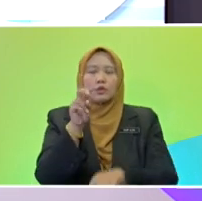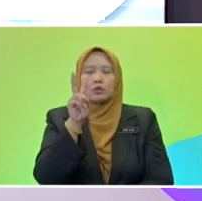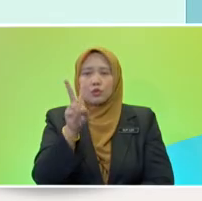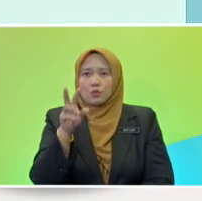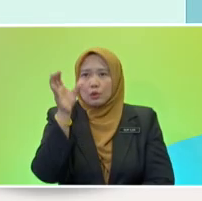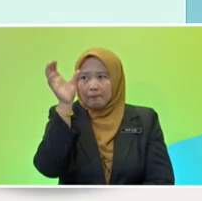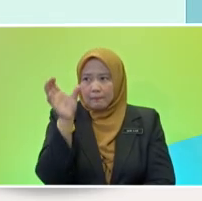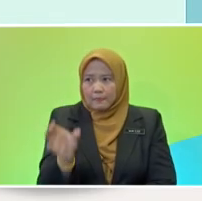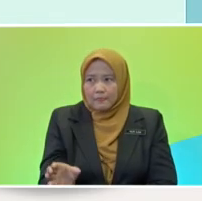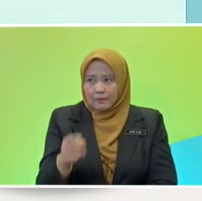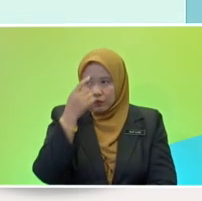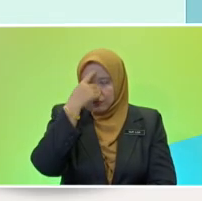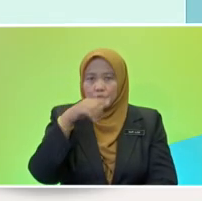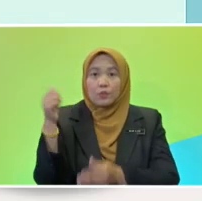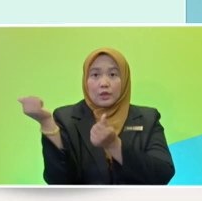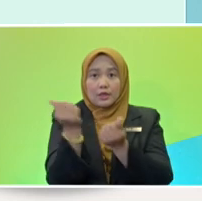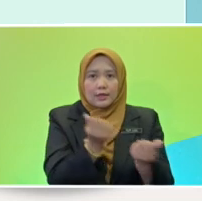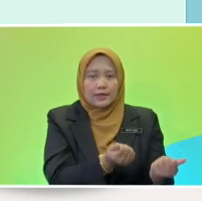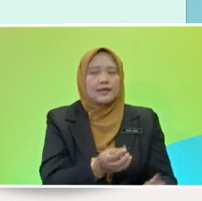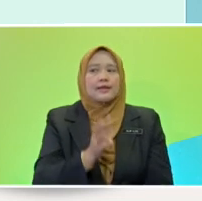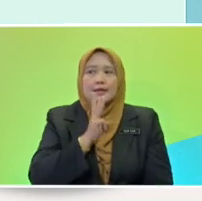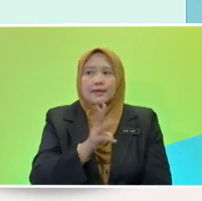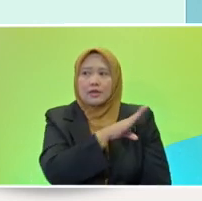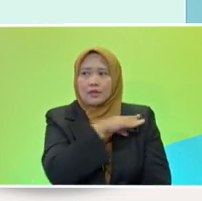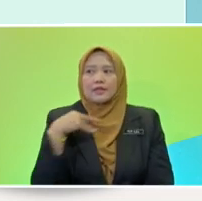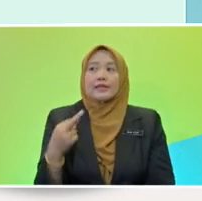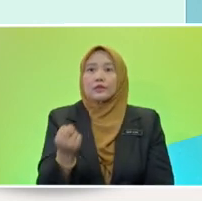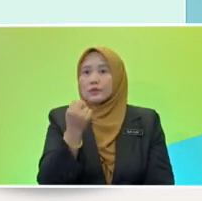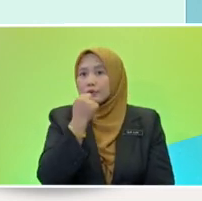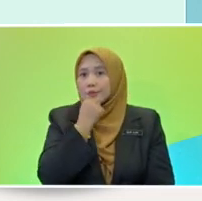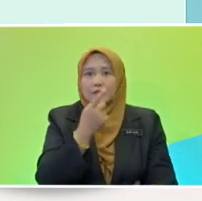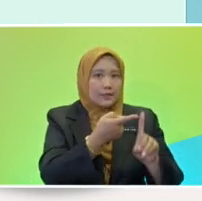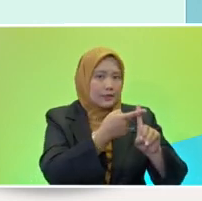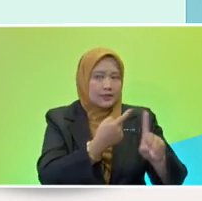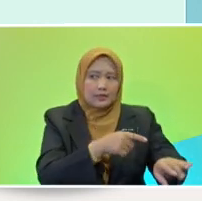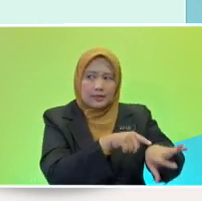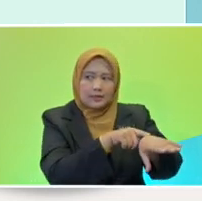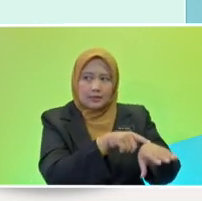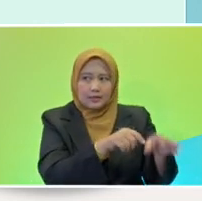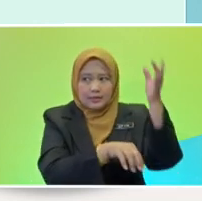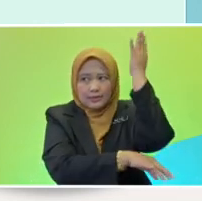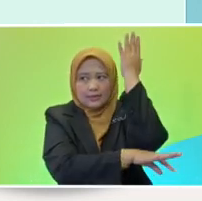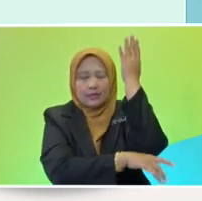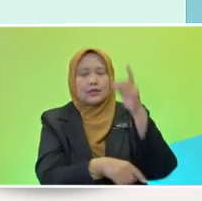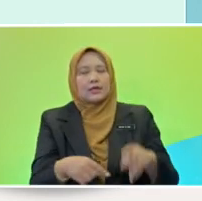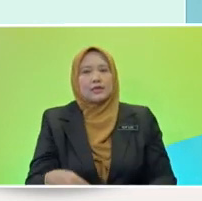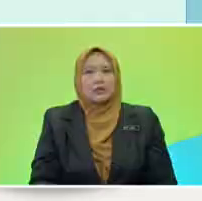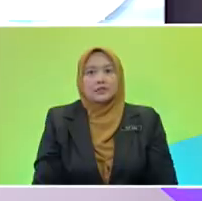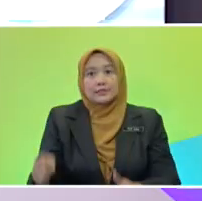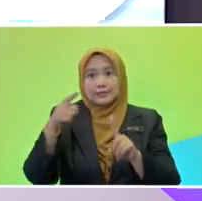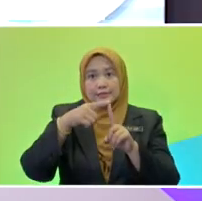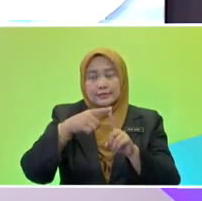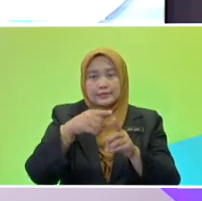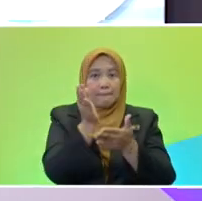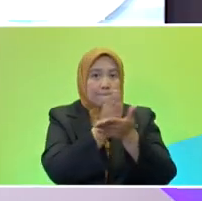mengangkut air dan juga nutrien dari akar kebahagiaan daun jadi ada dua